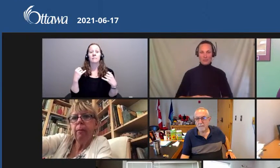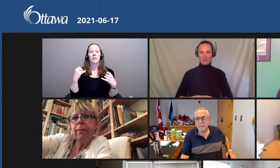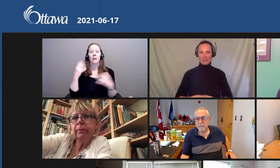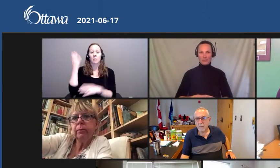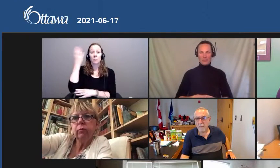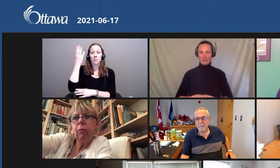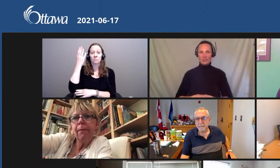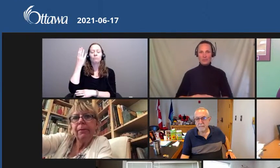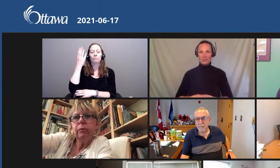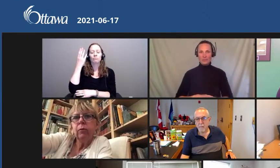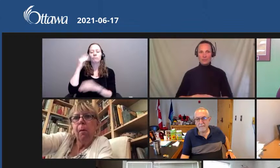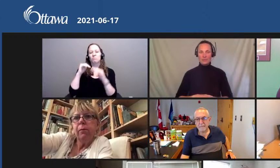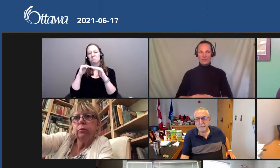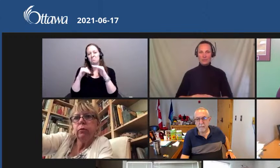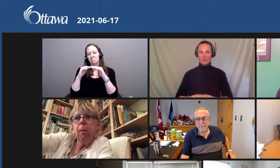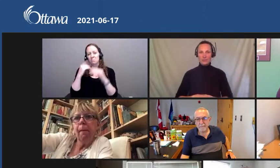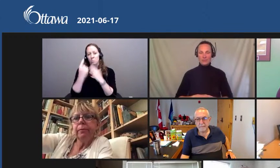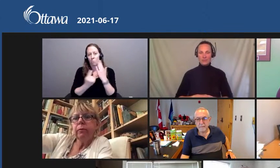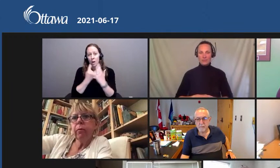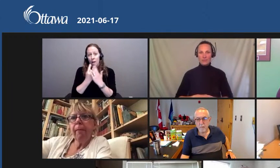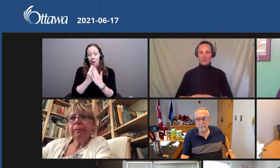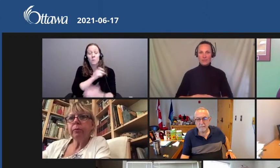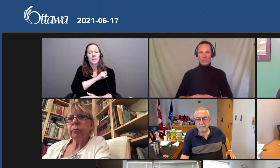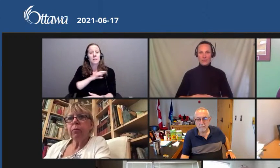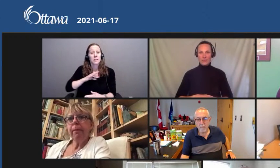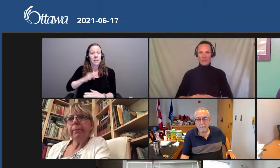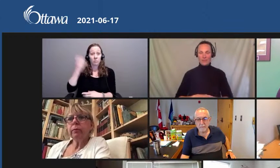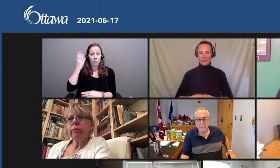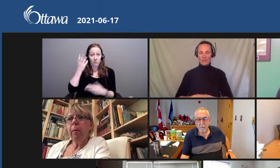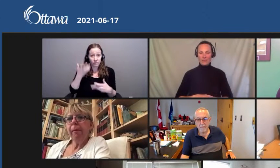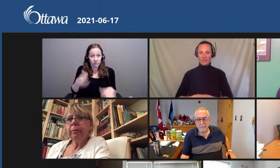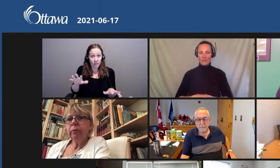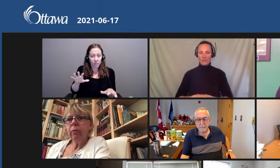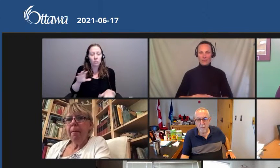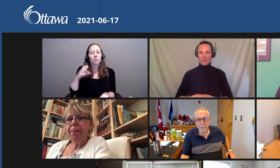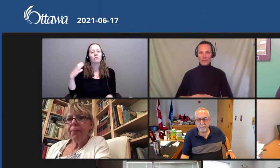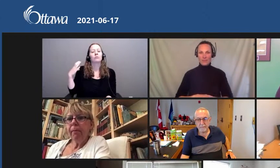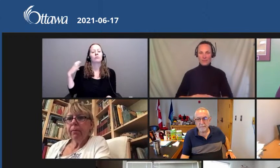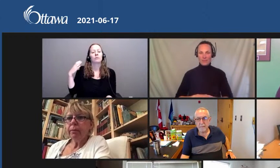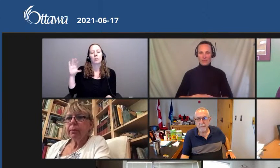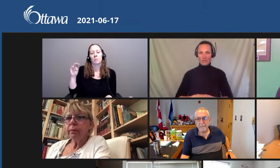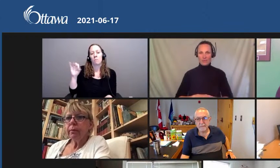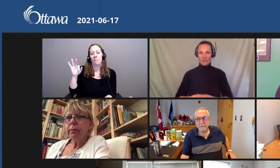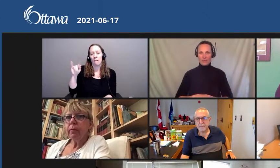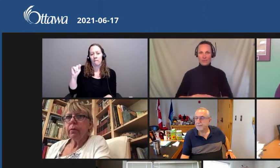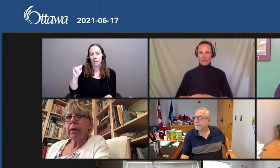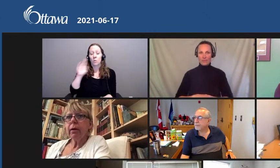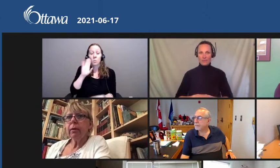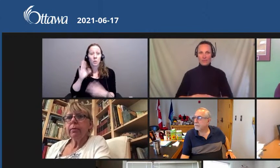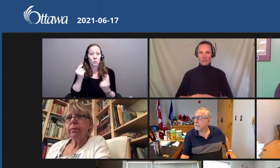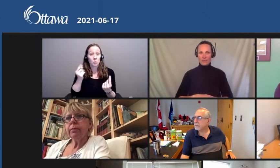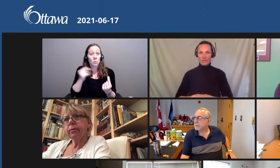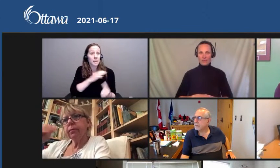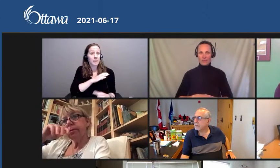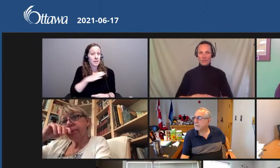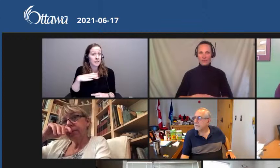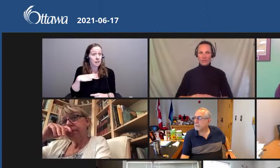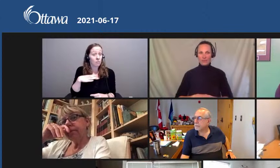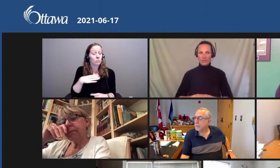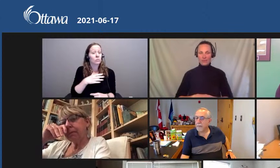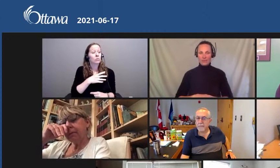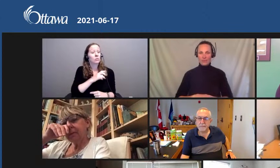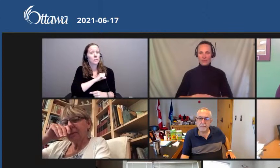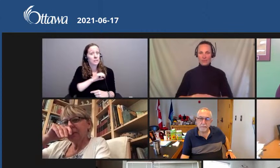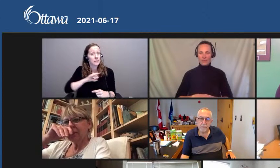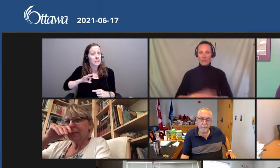long. Following staff presentations, Chair Moffatt will also moderate a question and answer session with members of council and their staff. Après